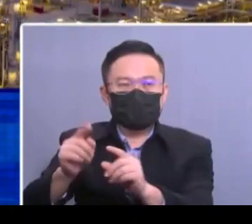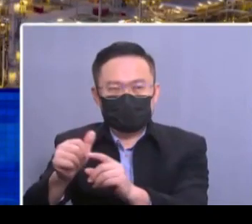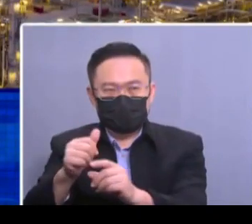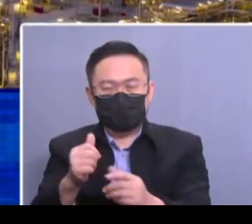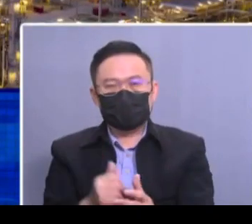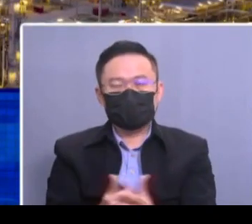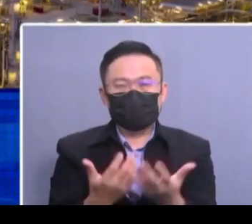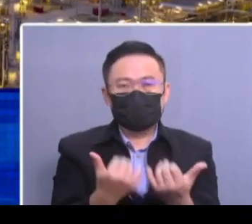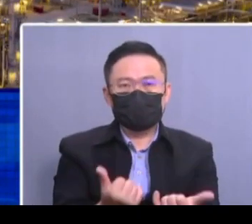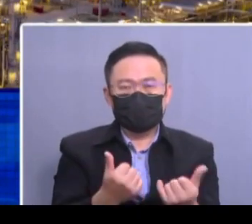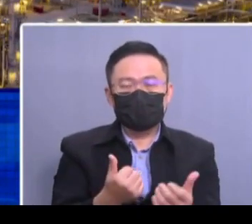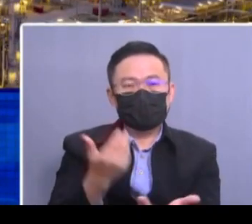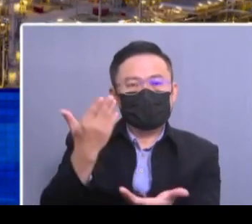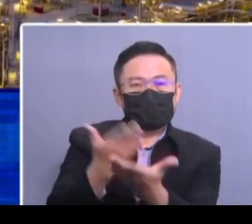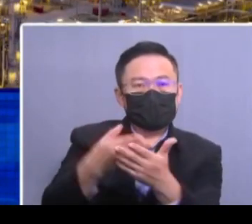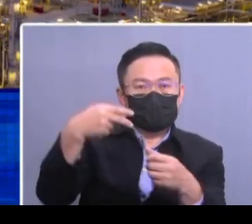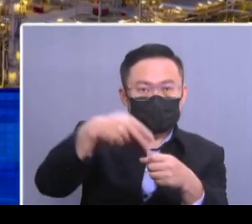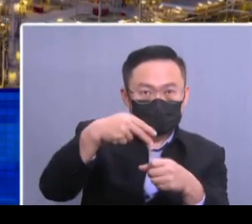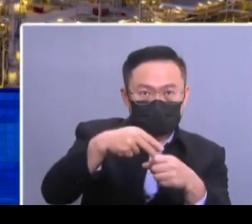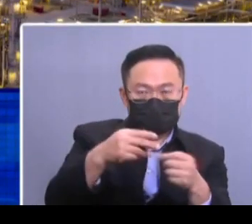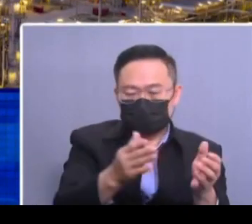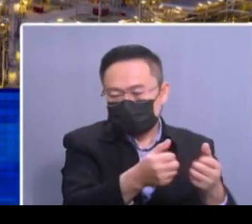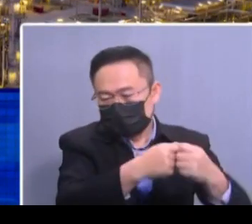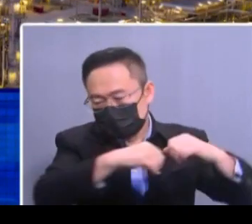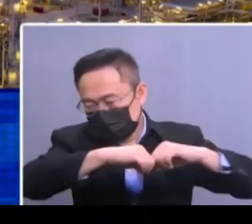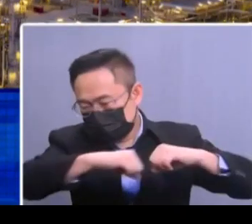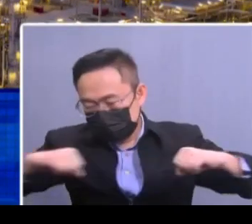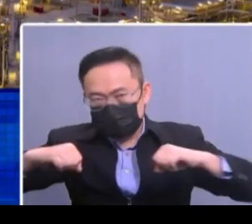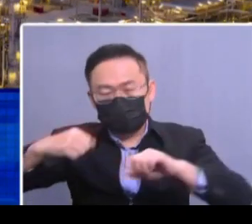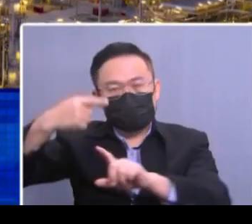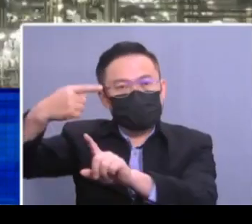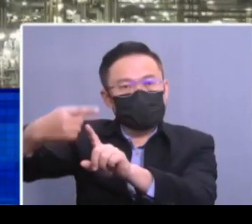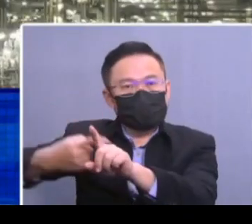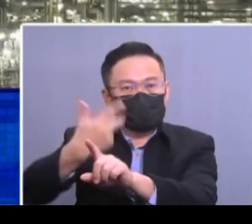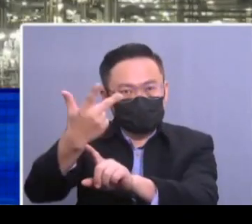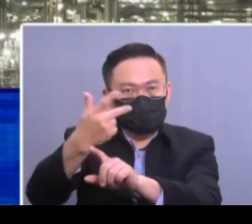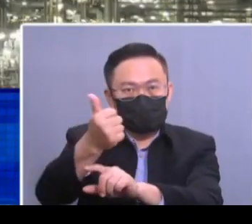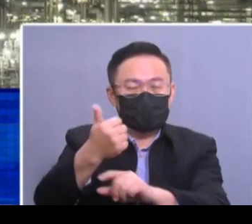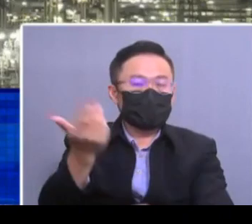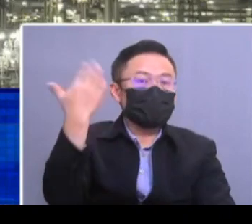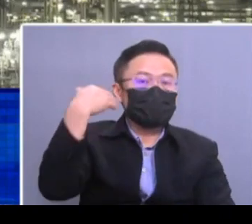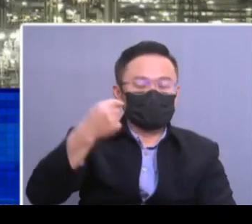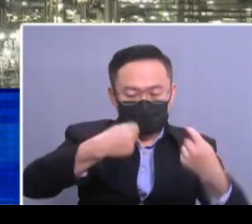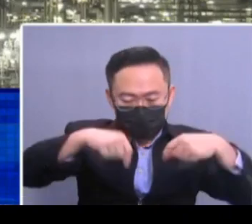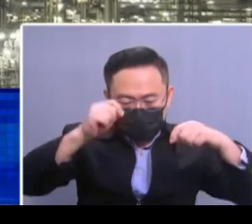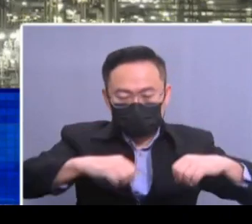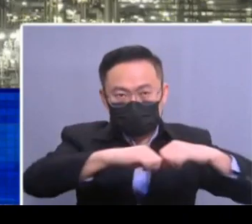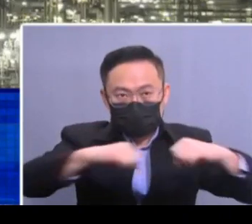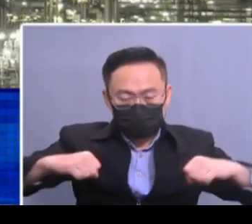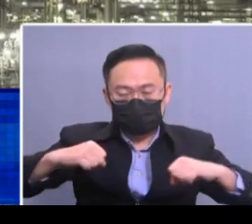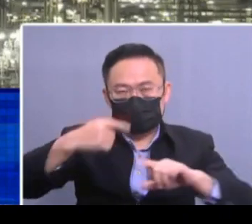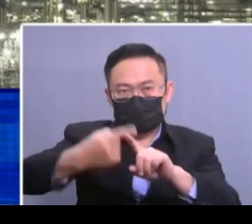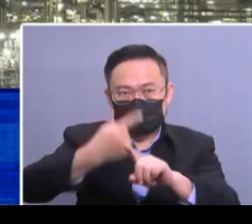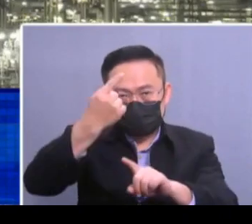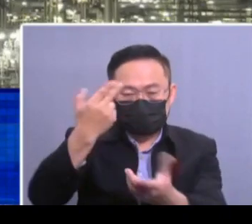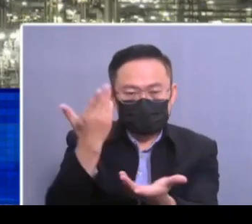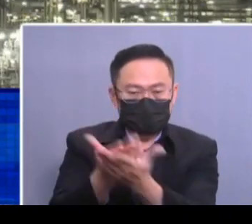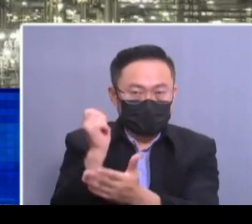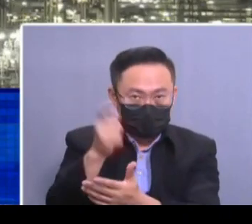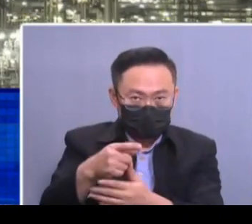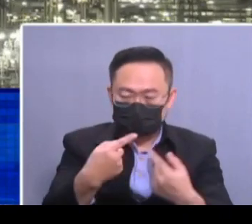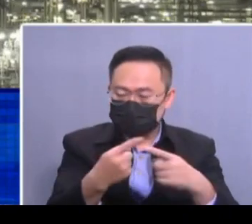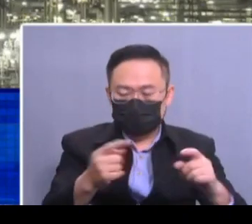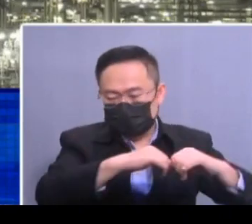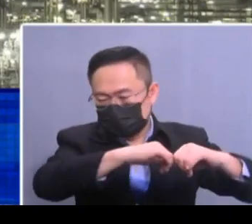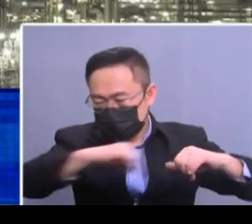หนี้น้ำมันจับ 30วันเป็น90วันหรือเทียบเท่า 3หมื่นล้านบาทพร้อมทั้งไทยออยล์จะขายหุ้นจีพีเอสซีประมาณร้อย